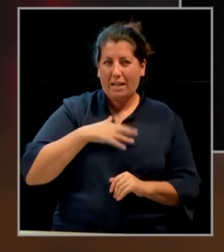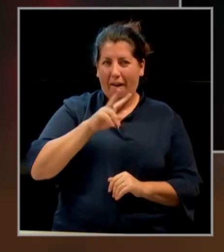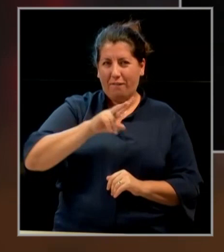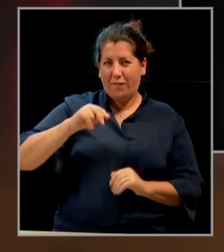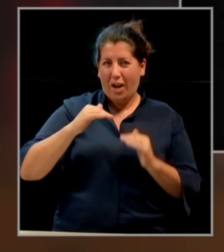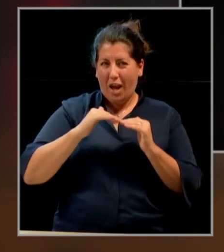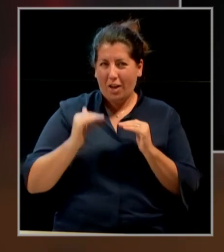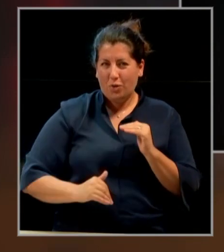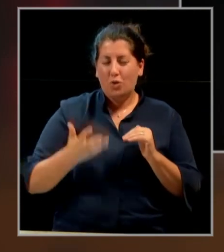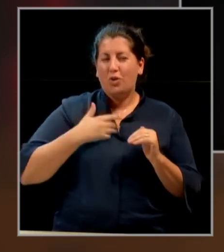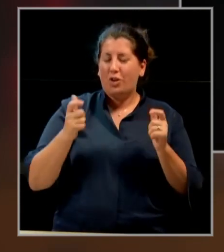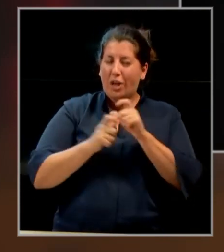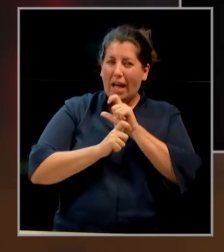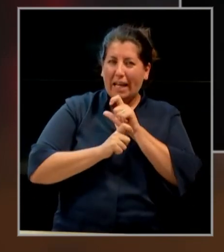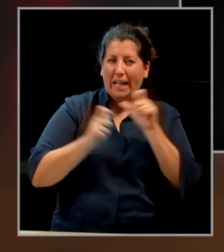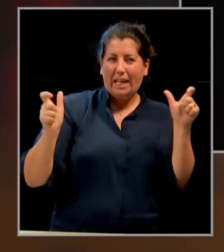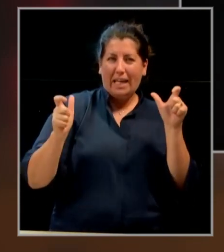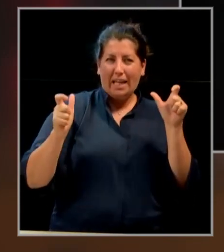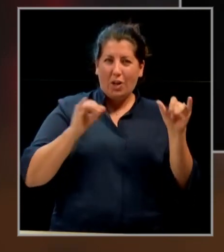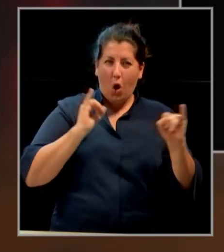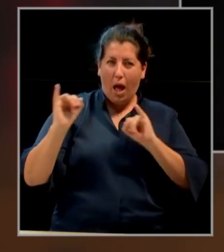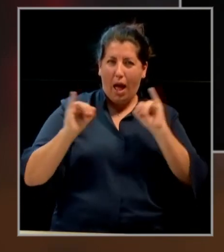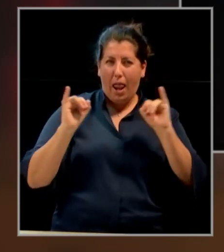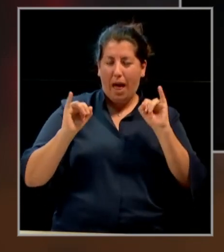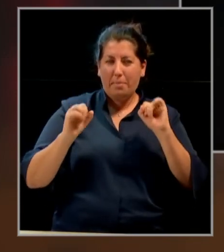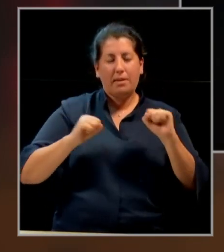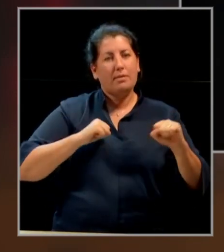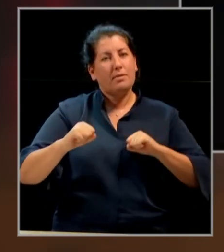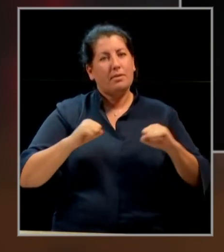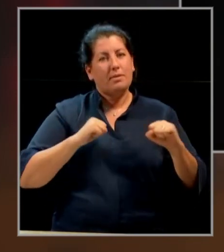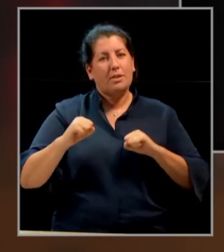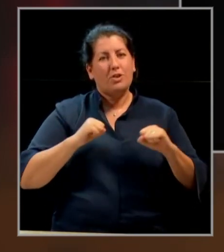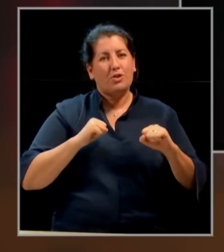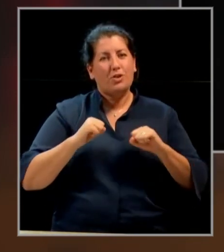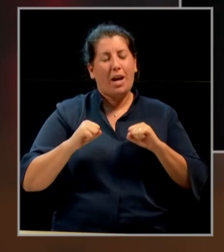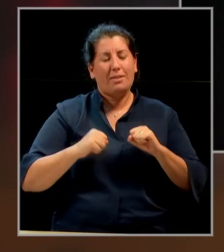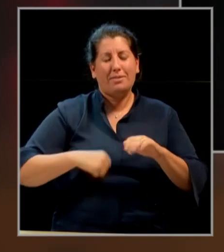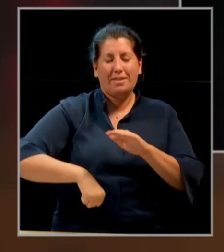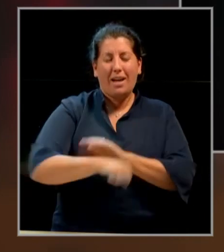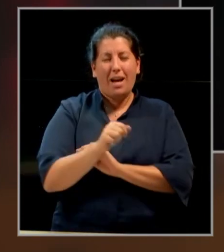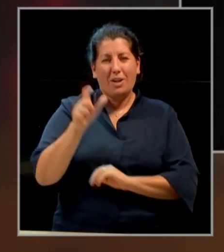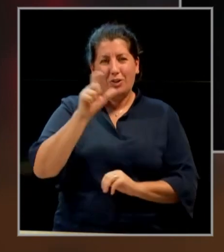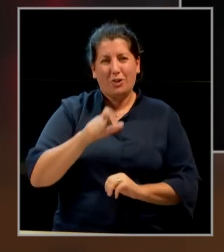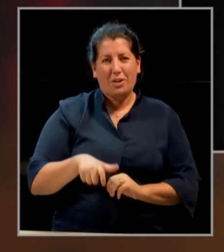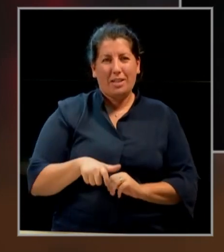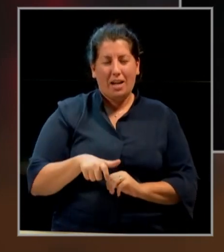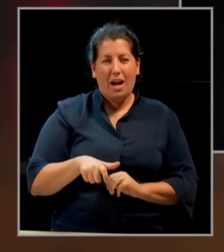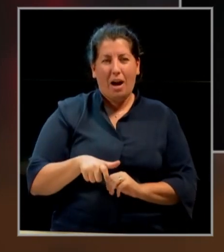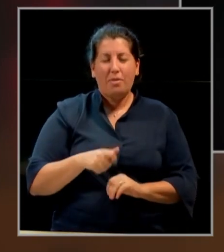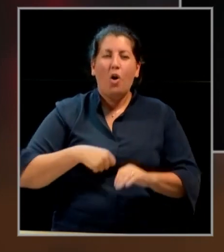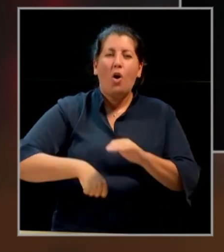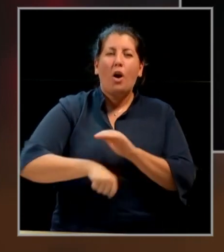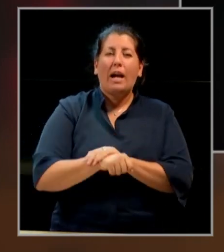praticamente c'è stato un grido d'allarme di un dirigente importante che è Maurizio Viscidi, del calcio italiano. Andiamo più su un calcio